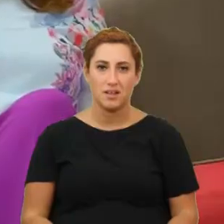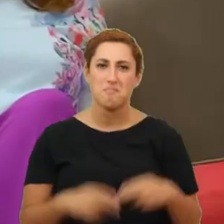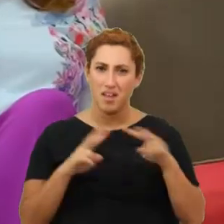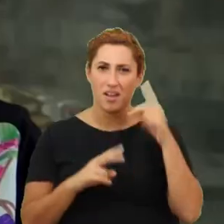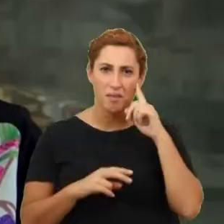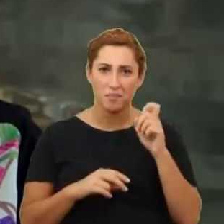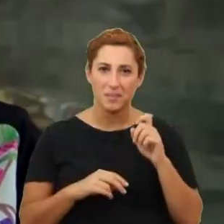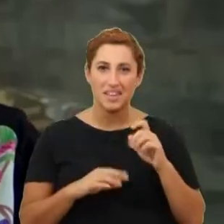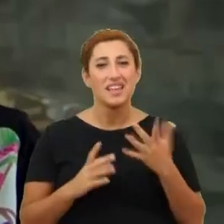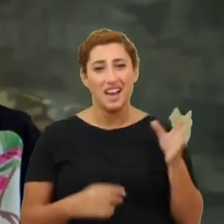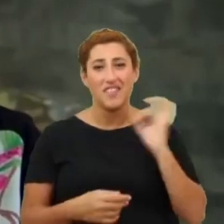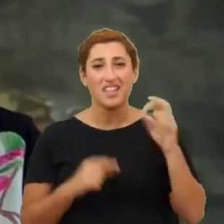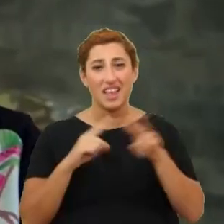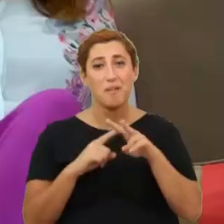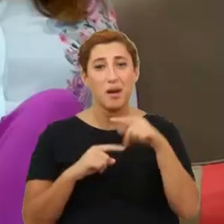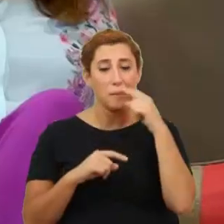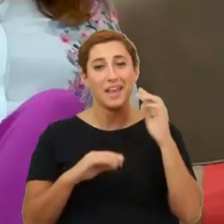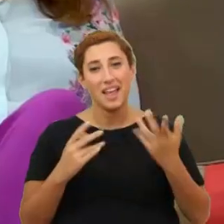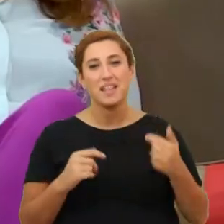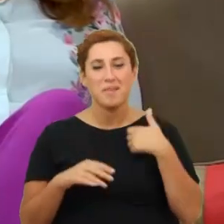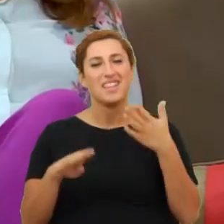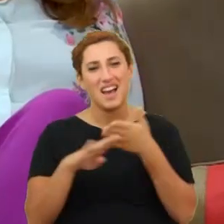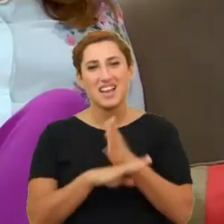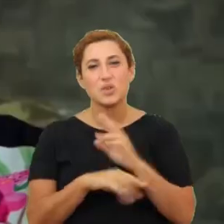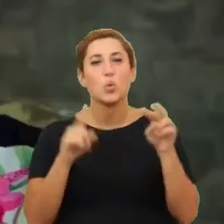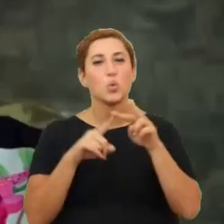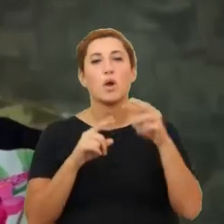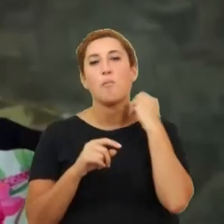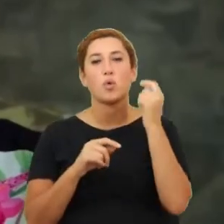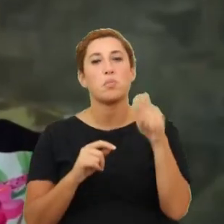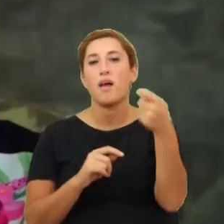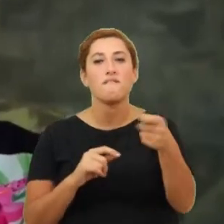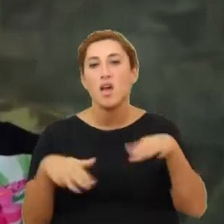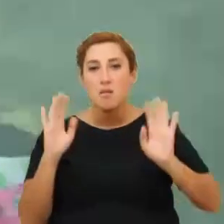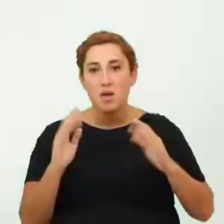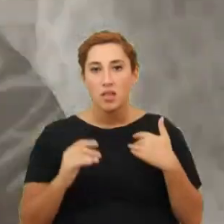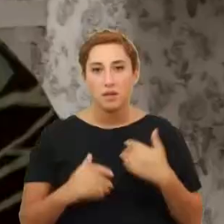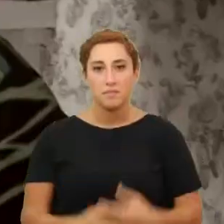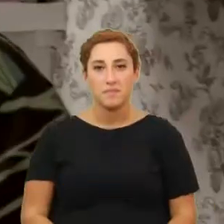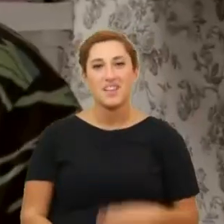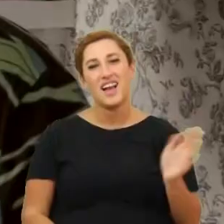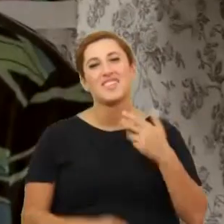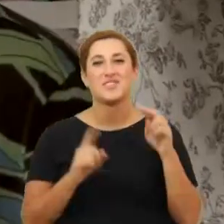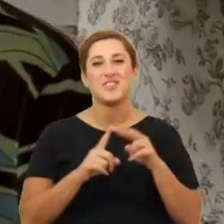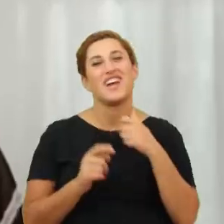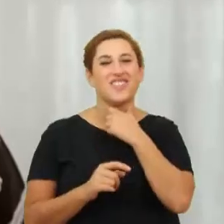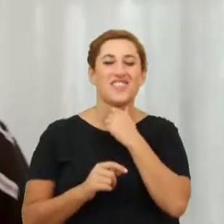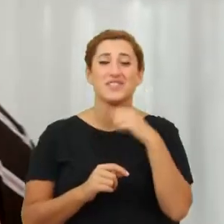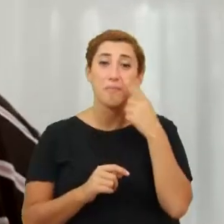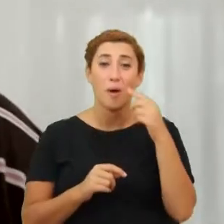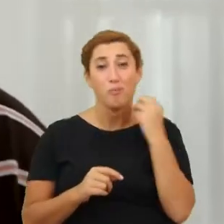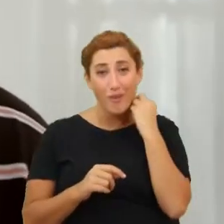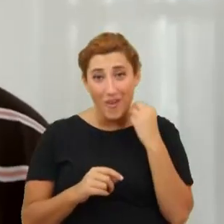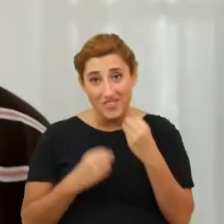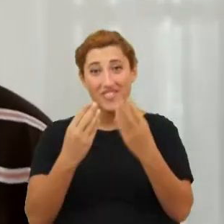Meryem mi? Ya evet Kemal Bey. Yani ben aslında Nurhan'a borç para falan vermedim. Hadi Nurhan Bey ne olursun. Bak